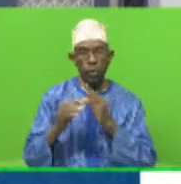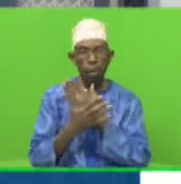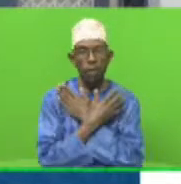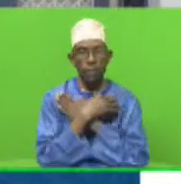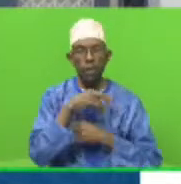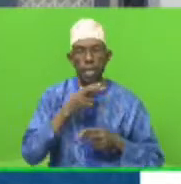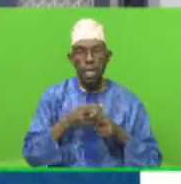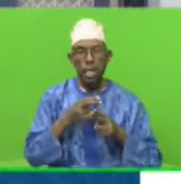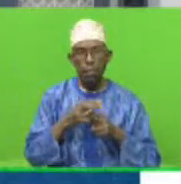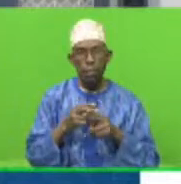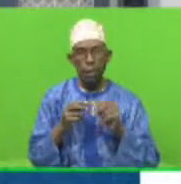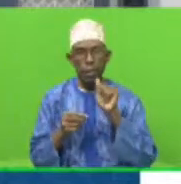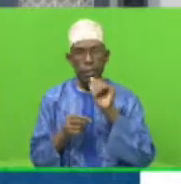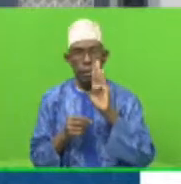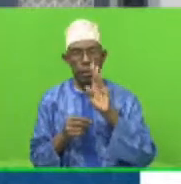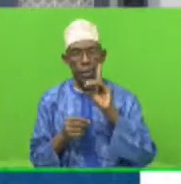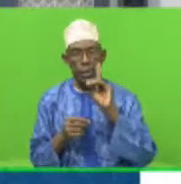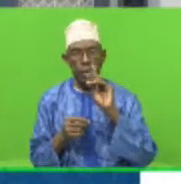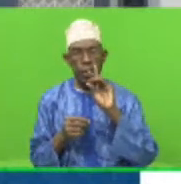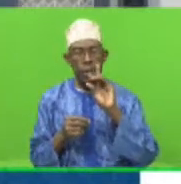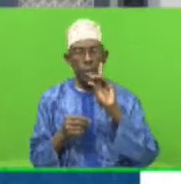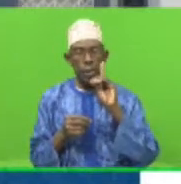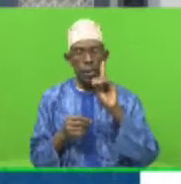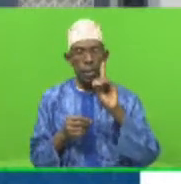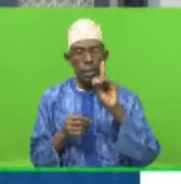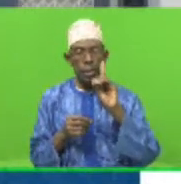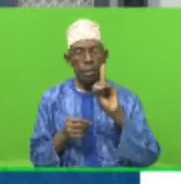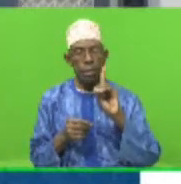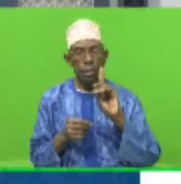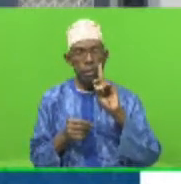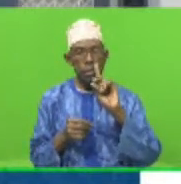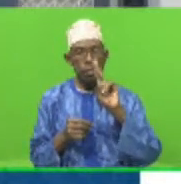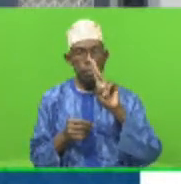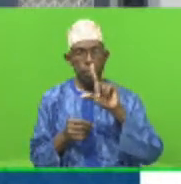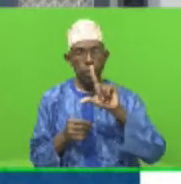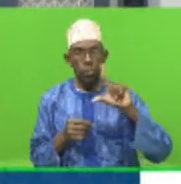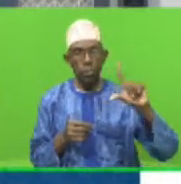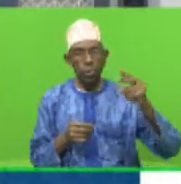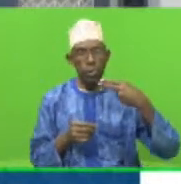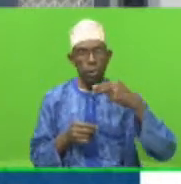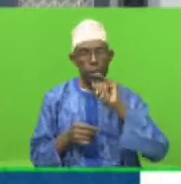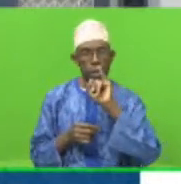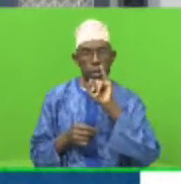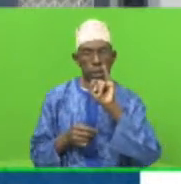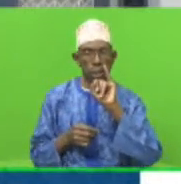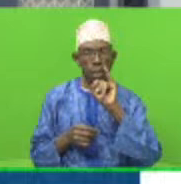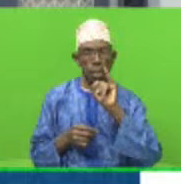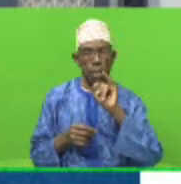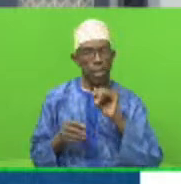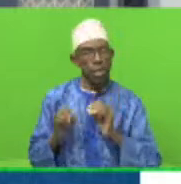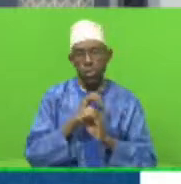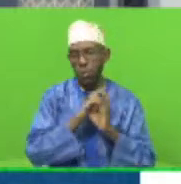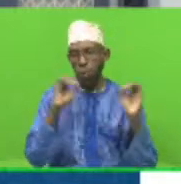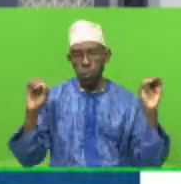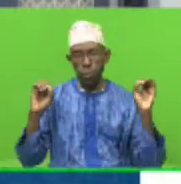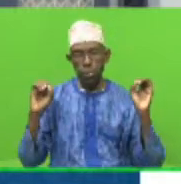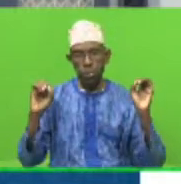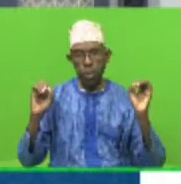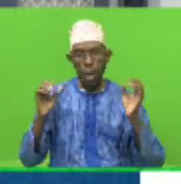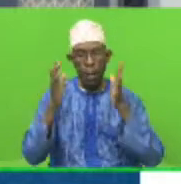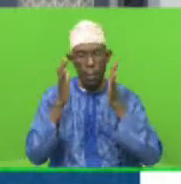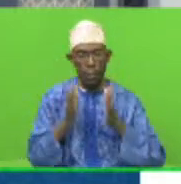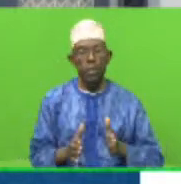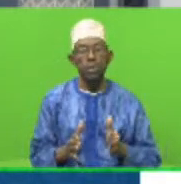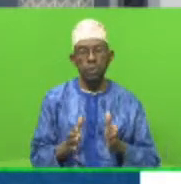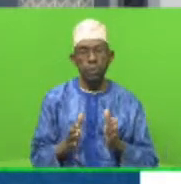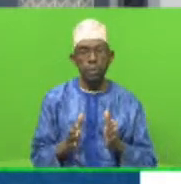al-Dawsi, مَا مِن مَوْلُودٍ إِلَّا وَيُولَدُ عَلَى الْفِطْرَةِ. There is no human